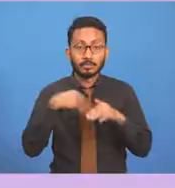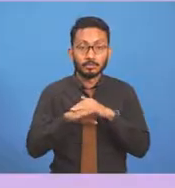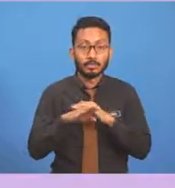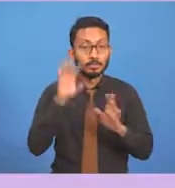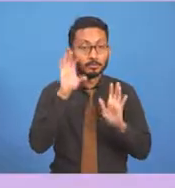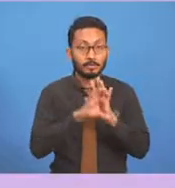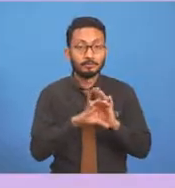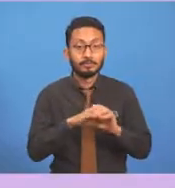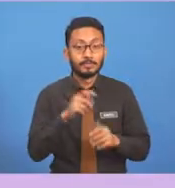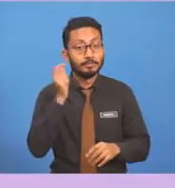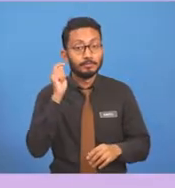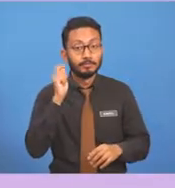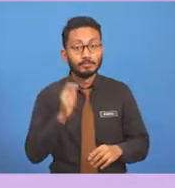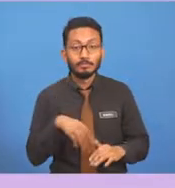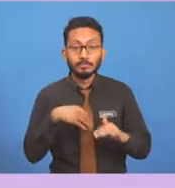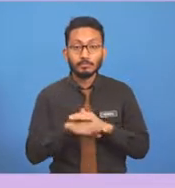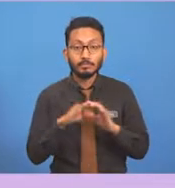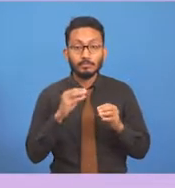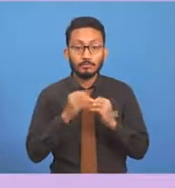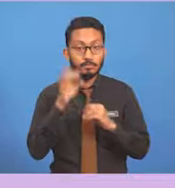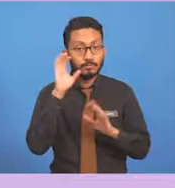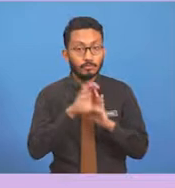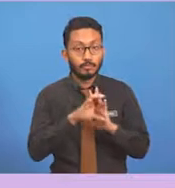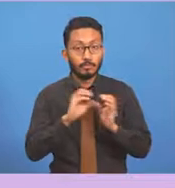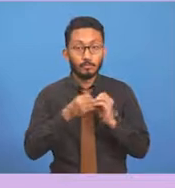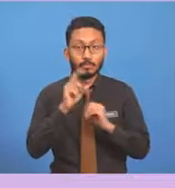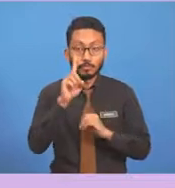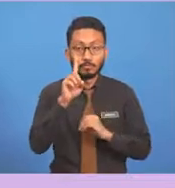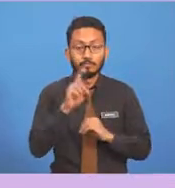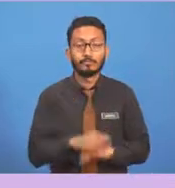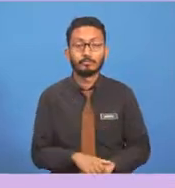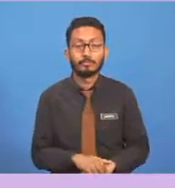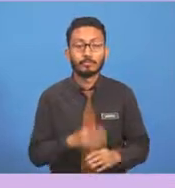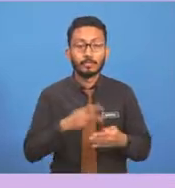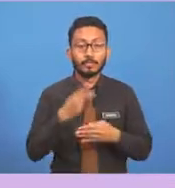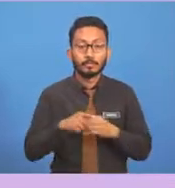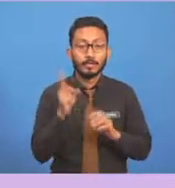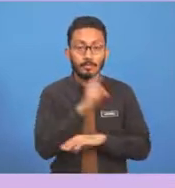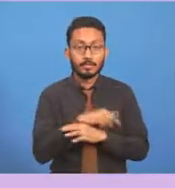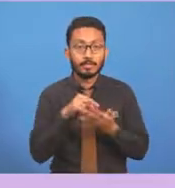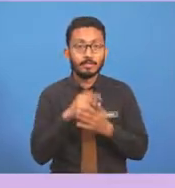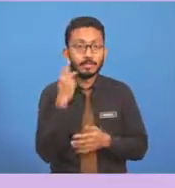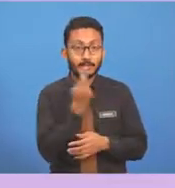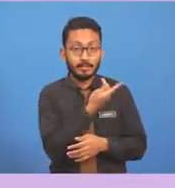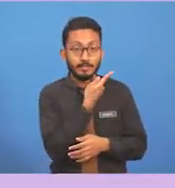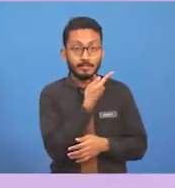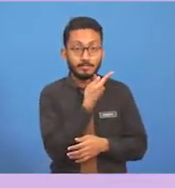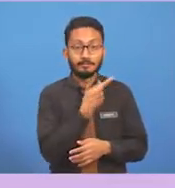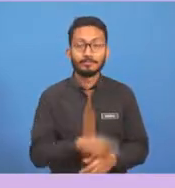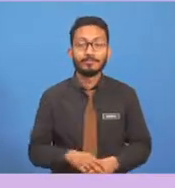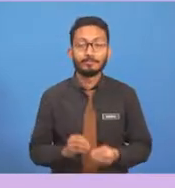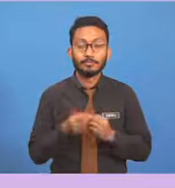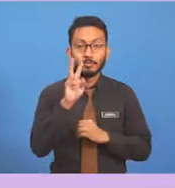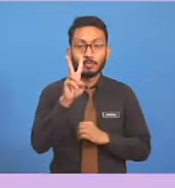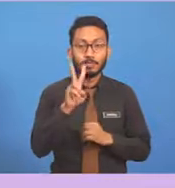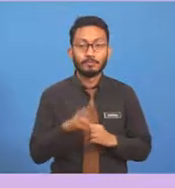murid. Dalam gambar pertama, program Hari Kantin. Dalam gambar kedua pula, program Sekolah